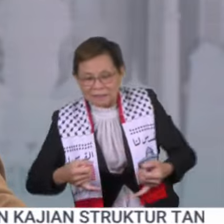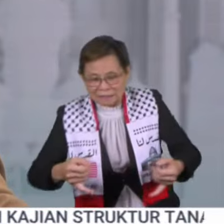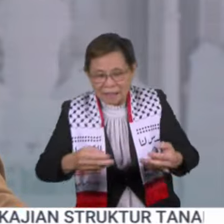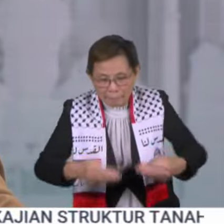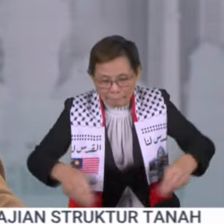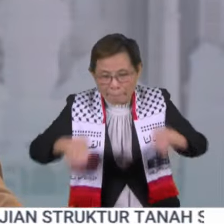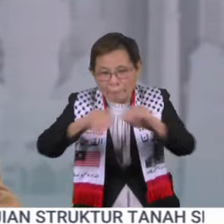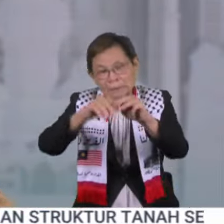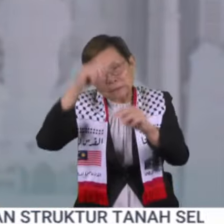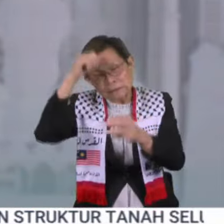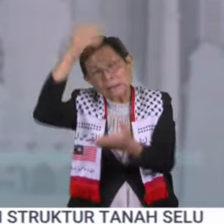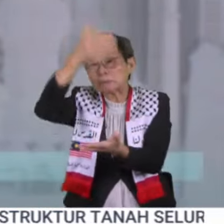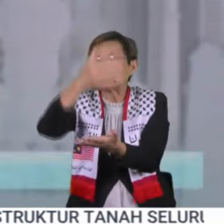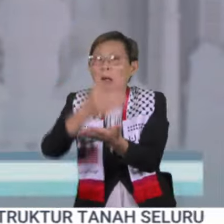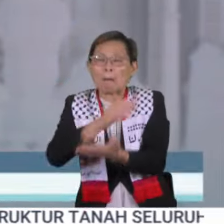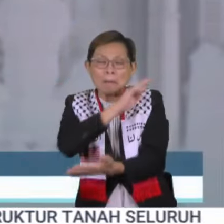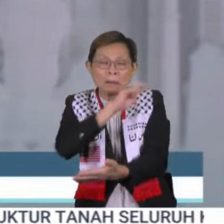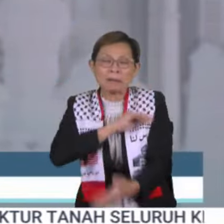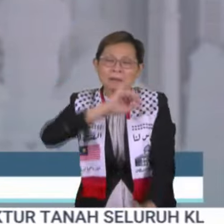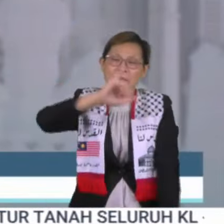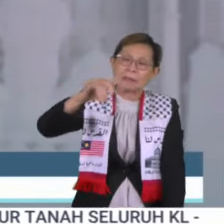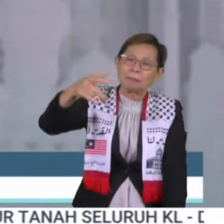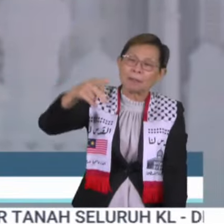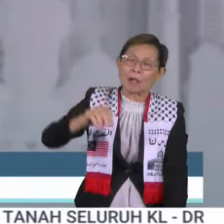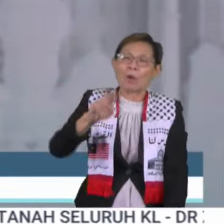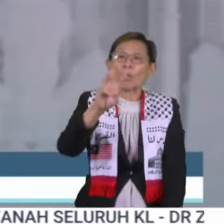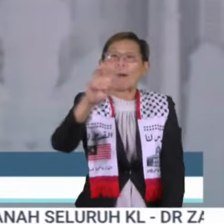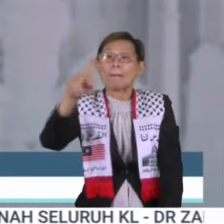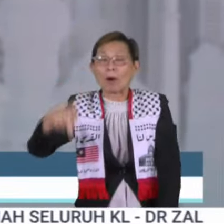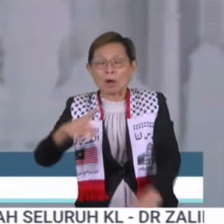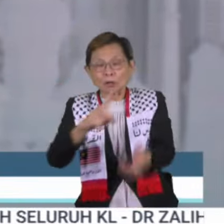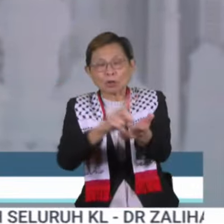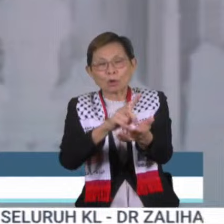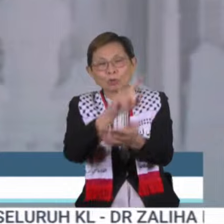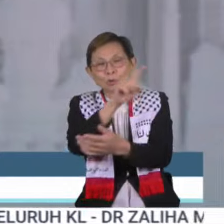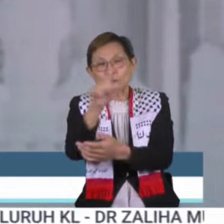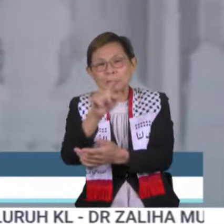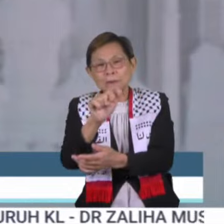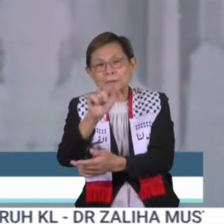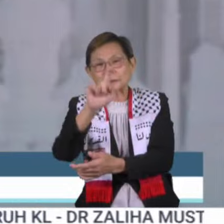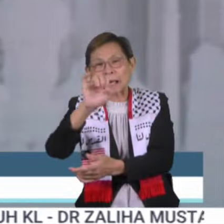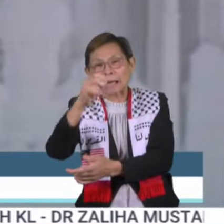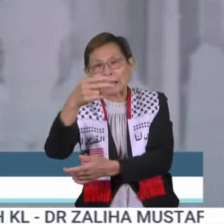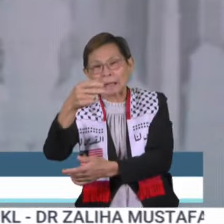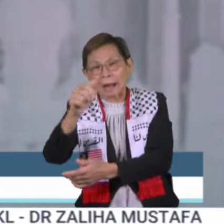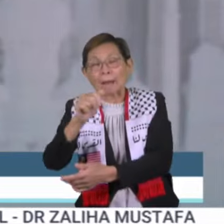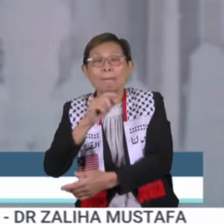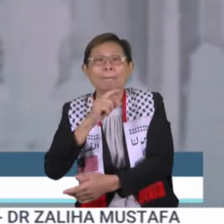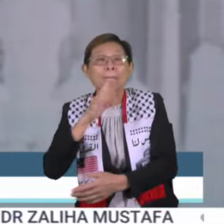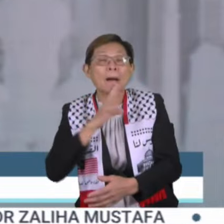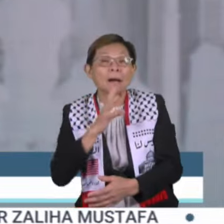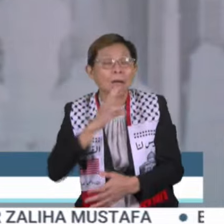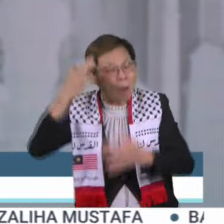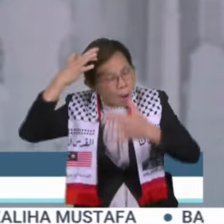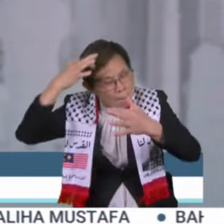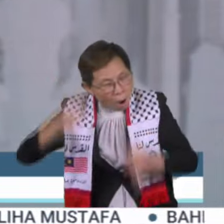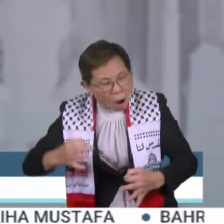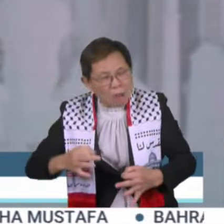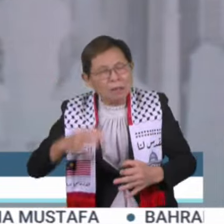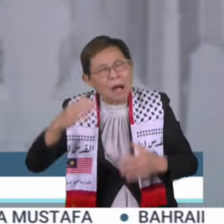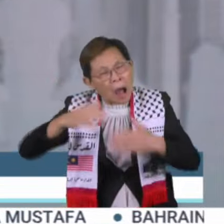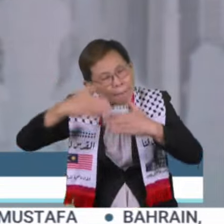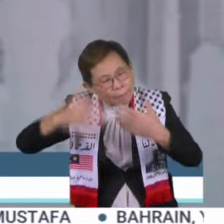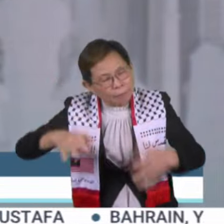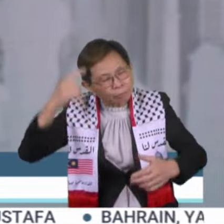India dihentikan. Menteri di Jabatan Perdana Menteri Wilayah Persekutuan Dr. Zaliha Mustafa berkata keputusan itu dibuat selepas mengambil